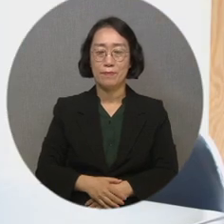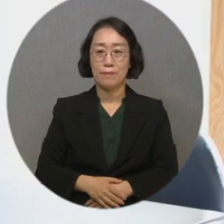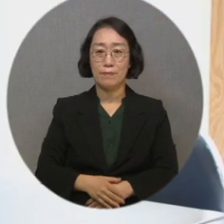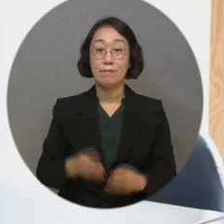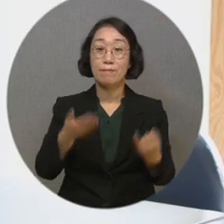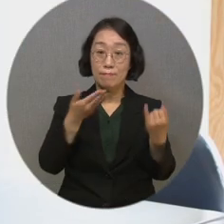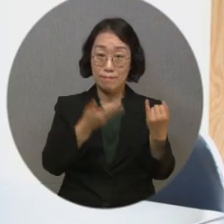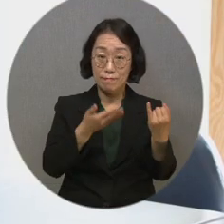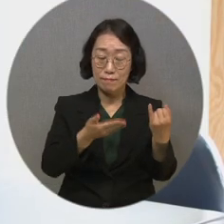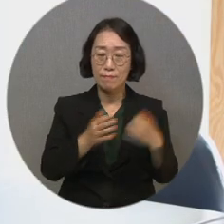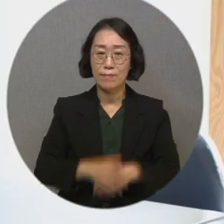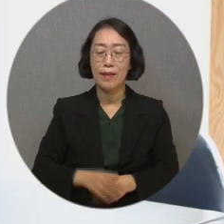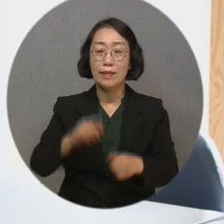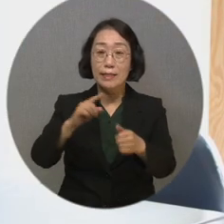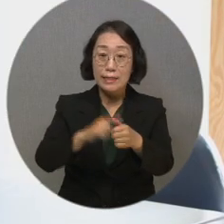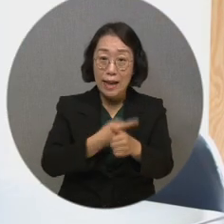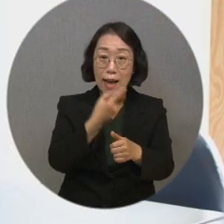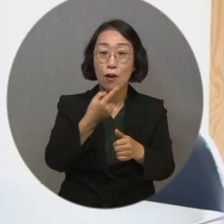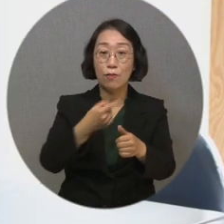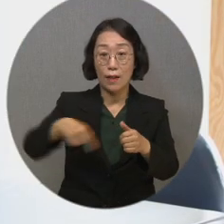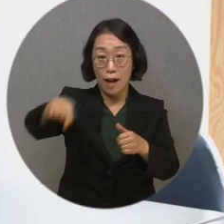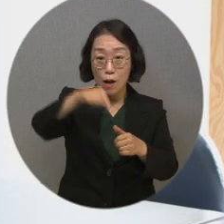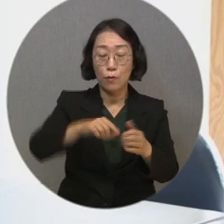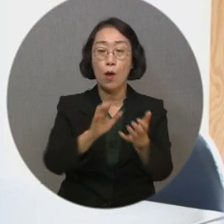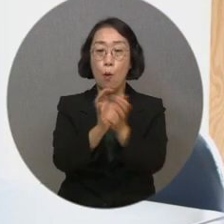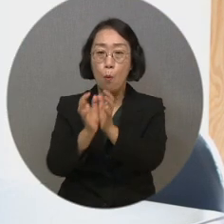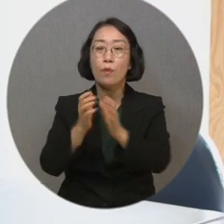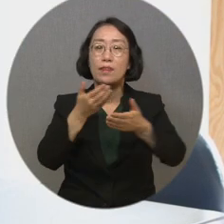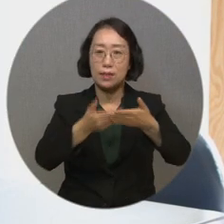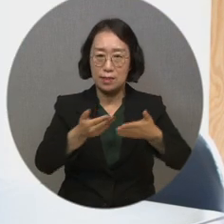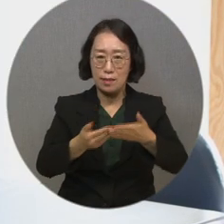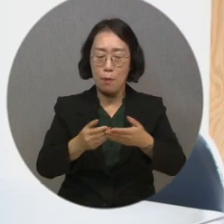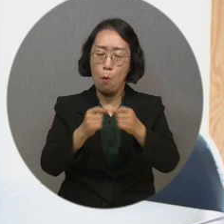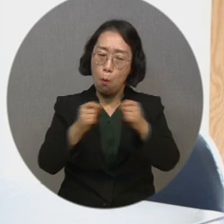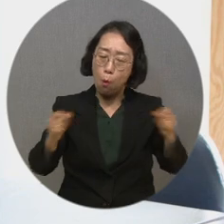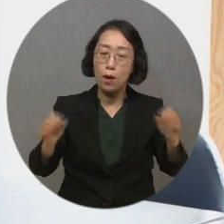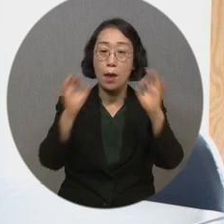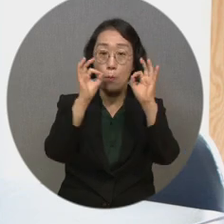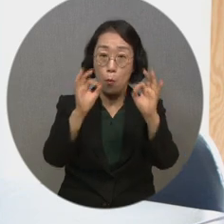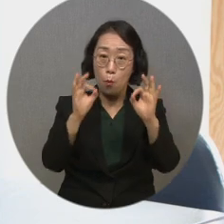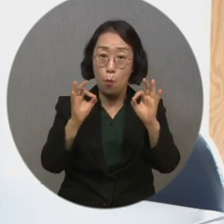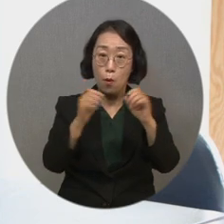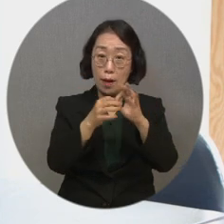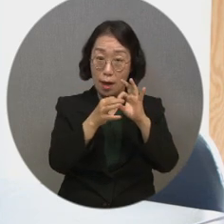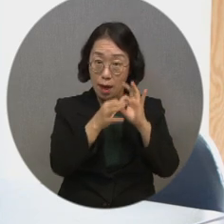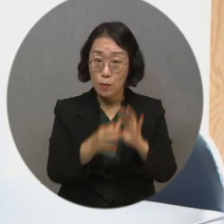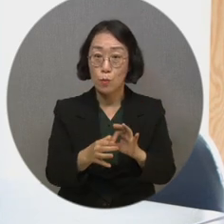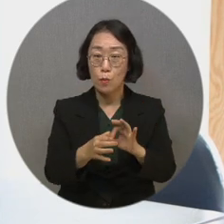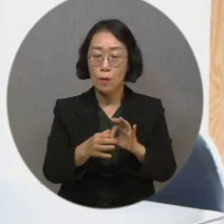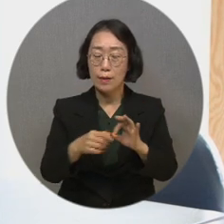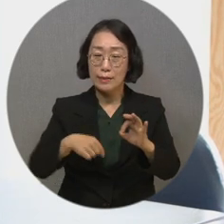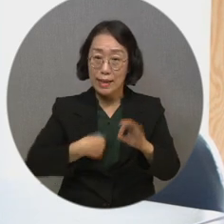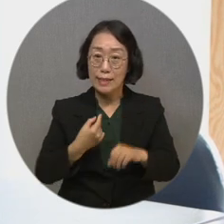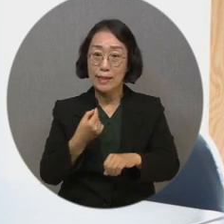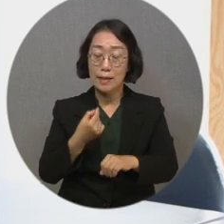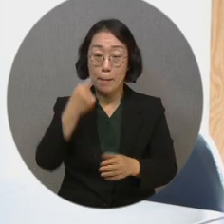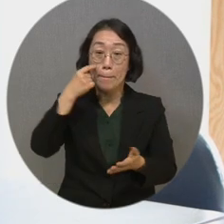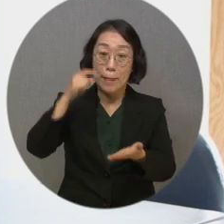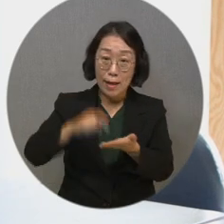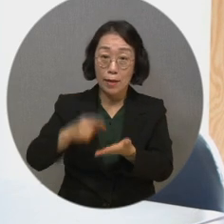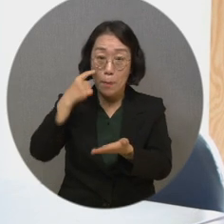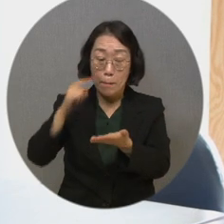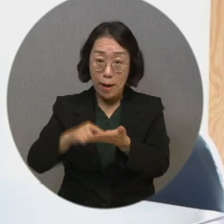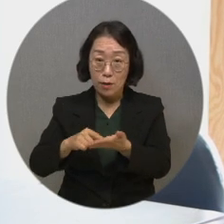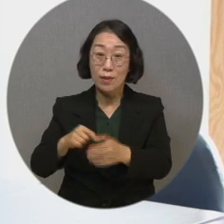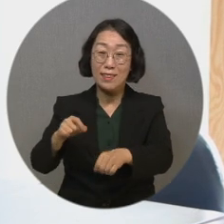김복자 작가는 자연 속 꽃을 그려놓고 오래오래 보고 또 보며 그 안에 자기 개성을 발견하고